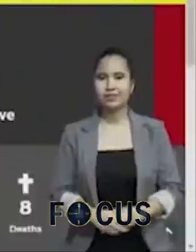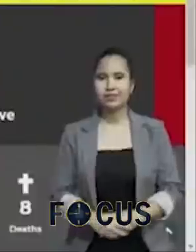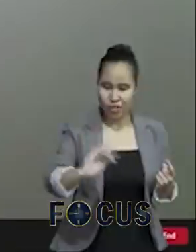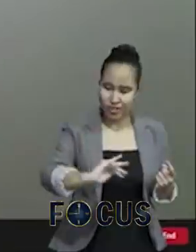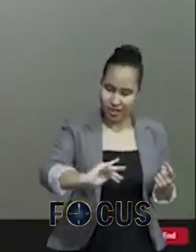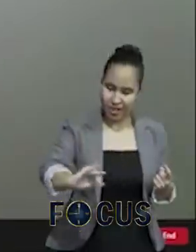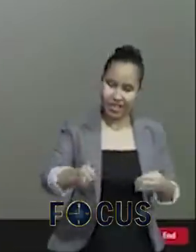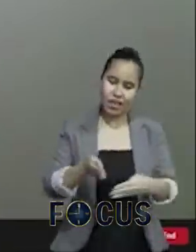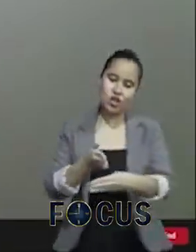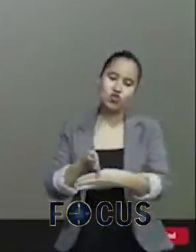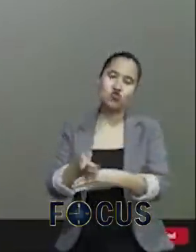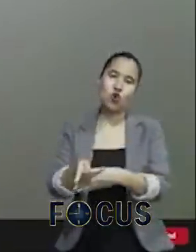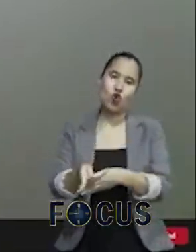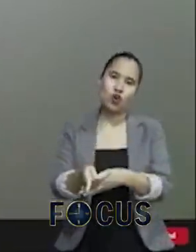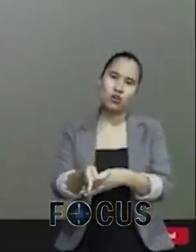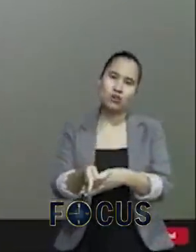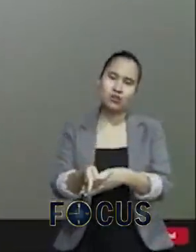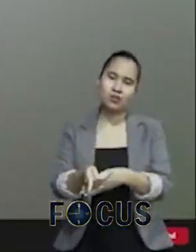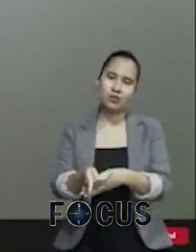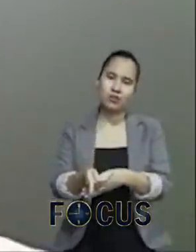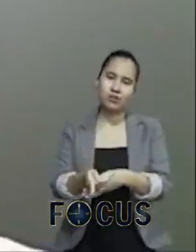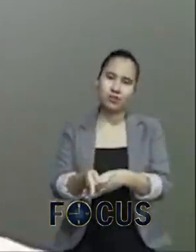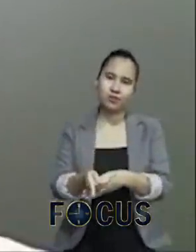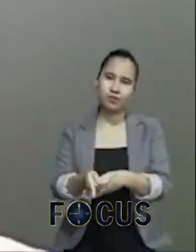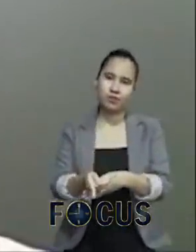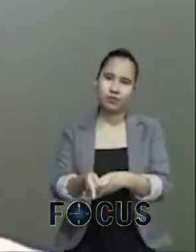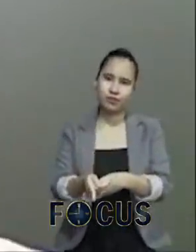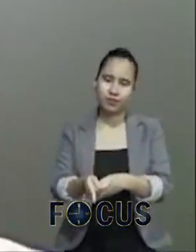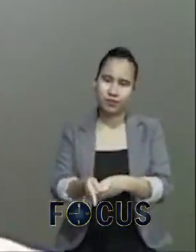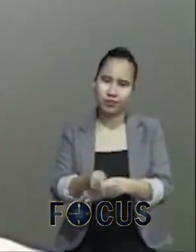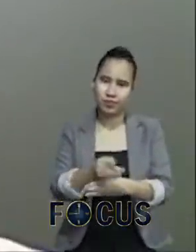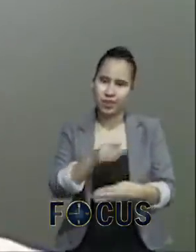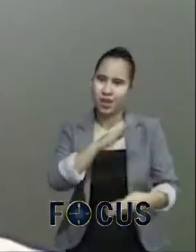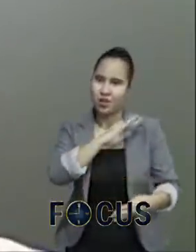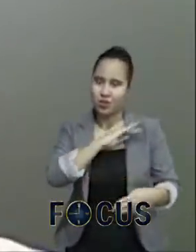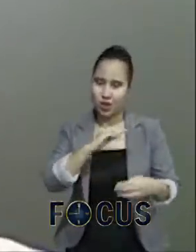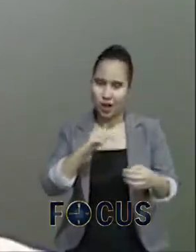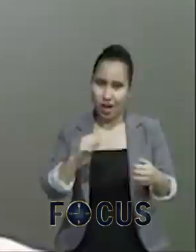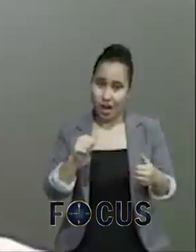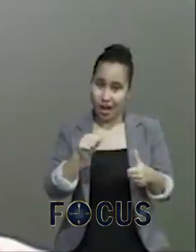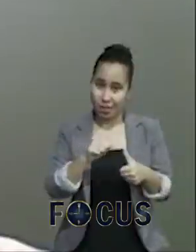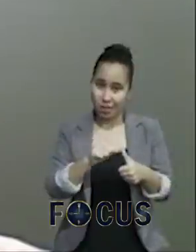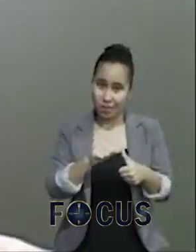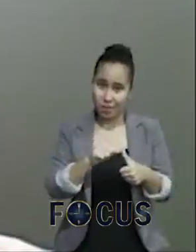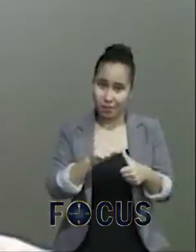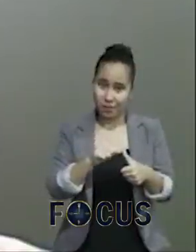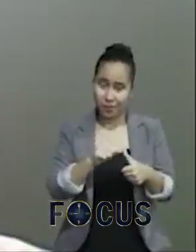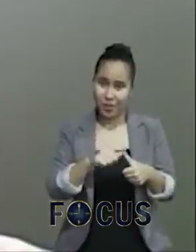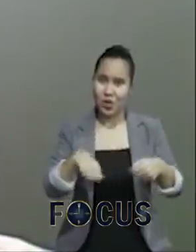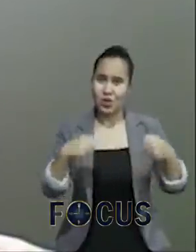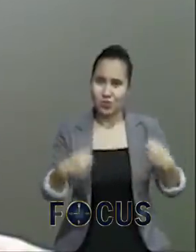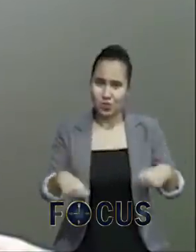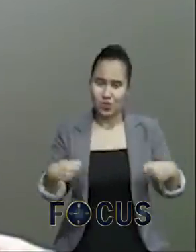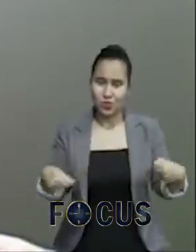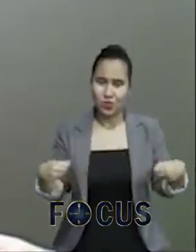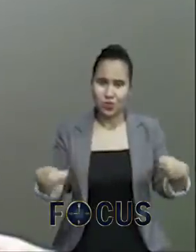blijven. En zo hebben we dus ook een aanpassing en een versoepeling zeg maar,